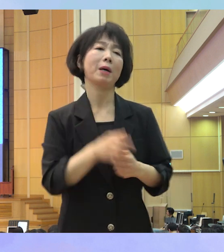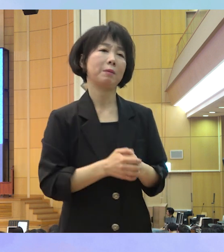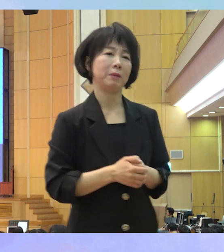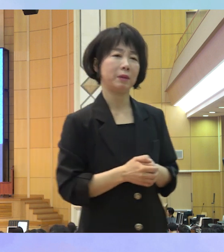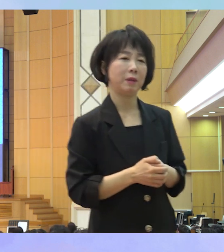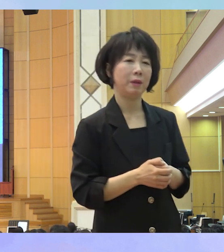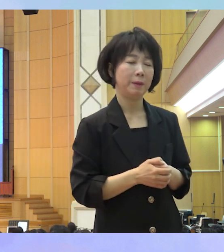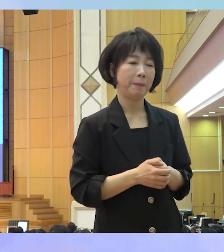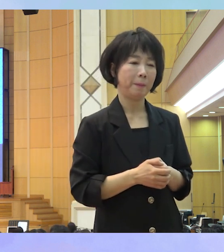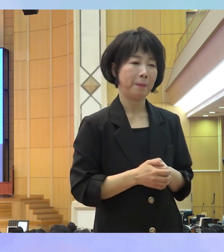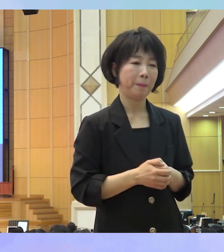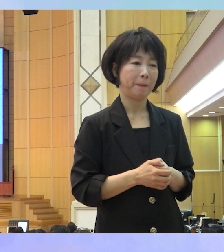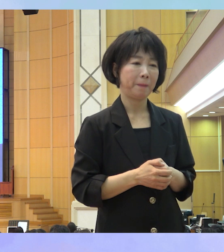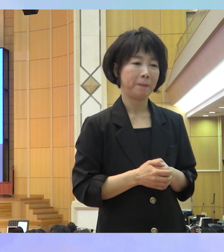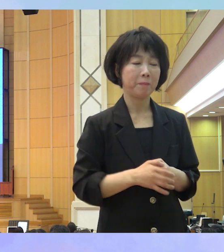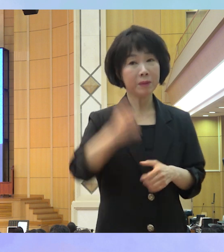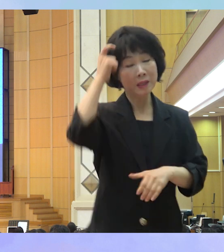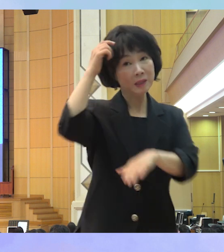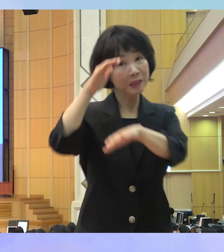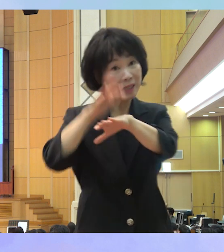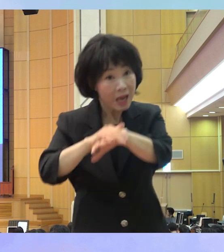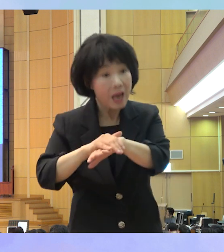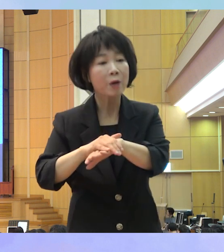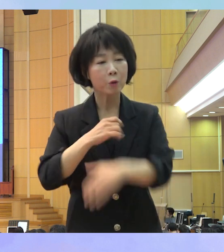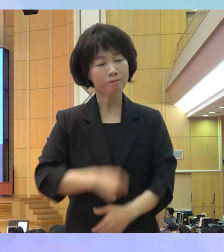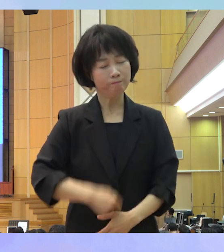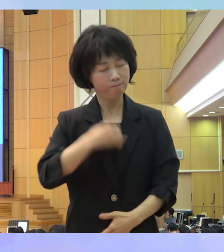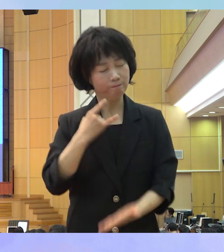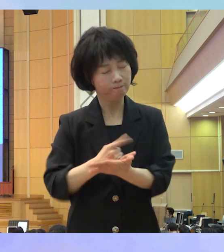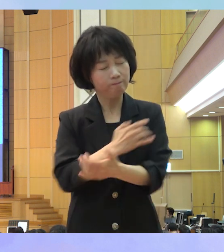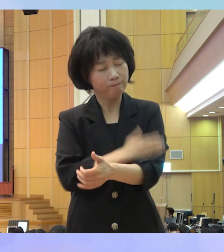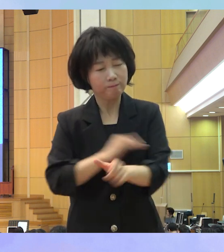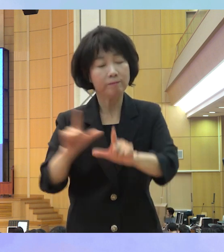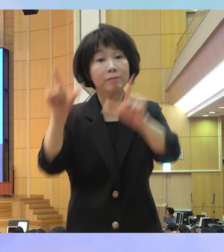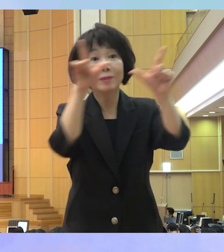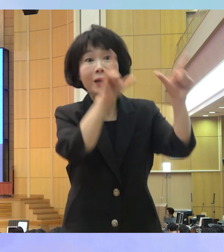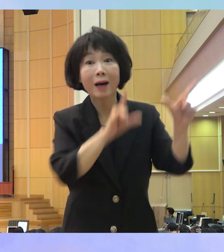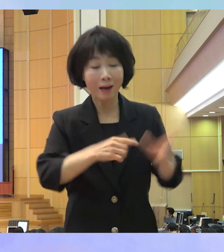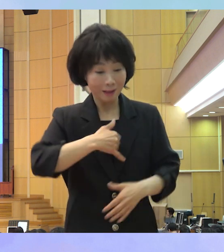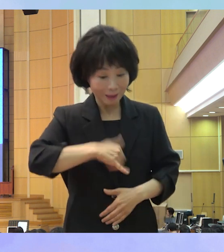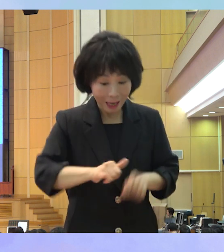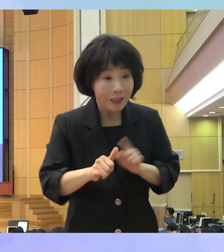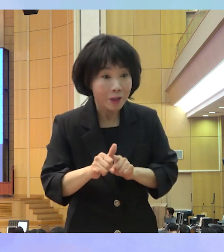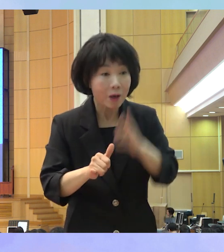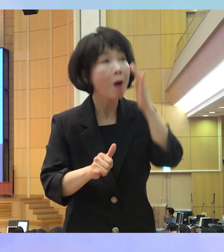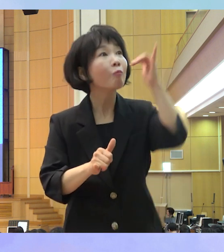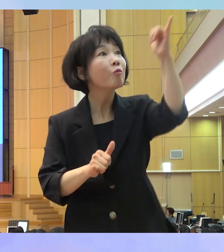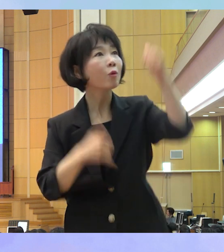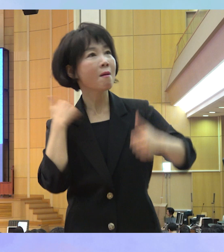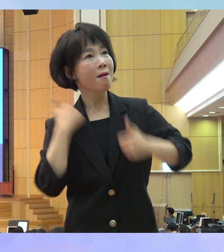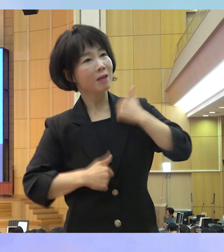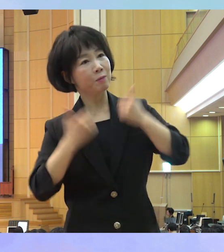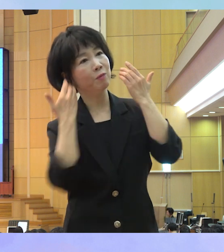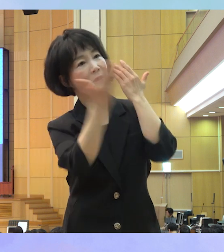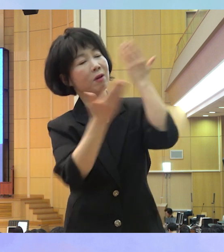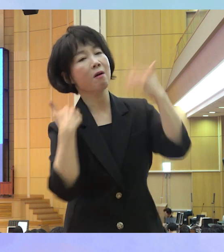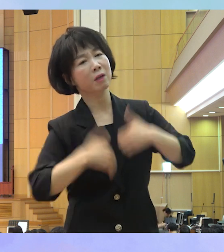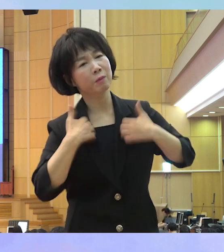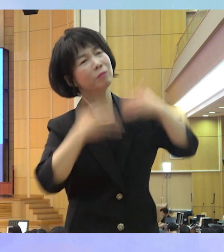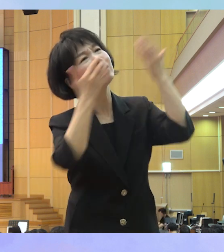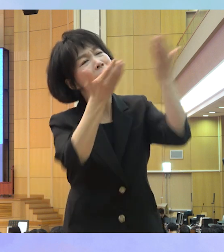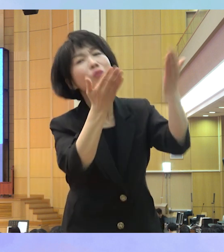얘기하면, 지혜롭고 의롭게 잘 살아가는 자녀가 부모를 기쁘게 하는 거예요.